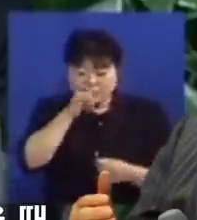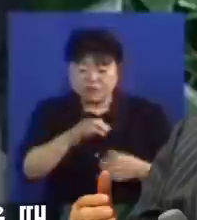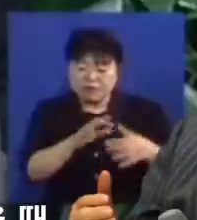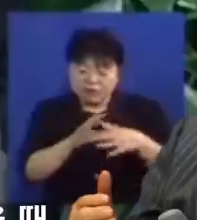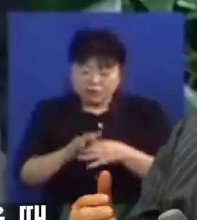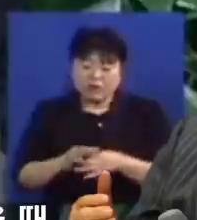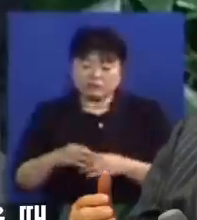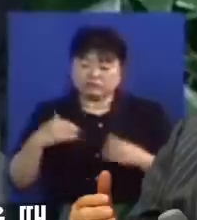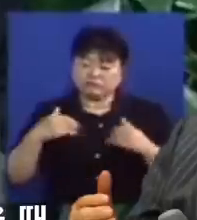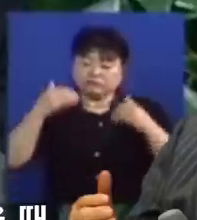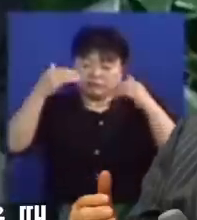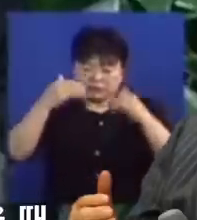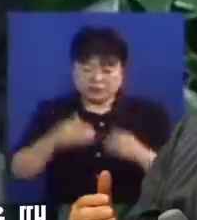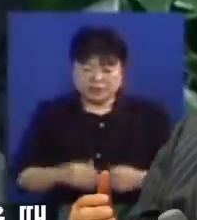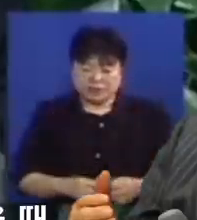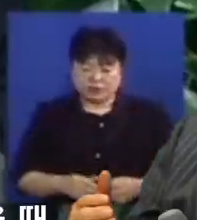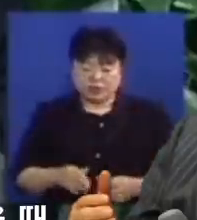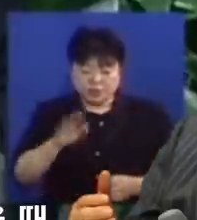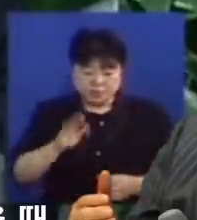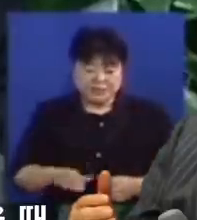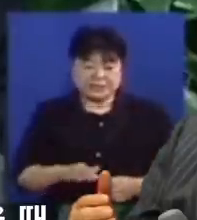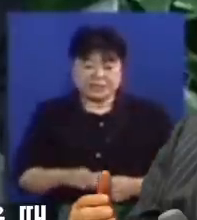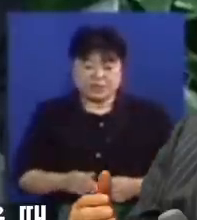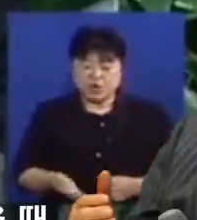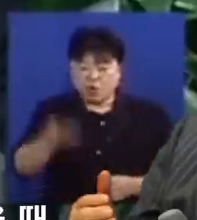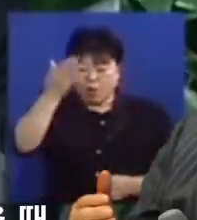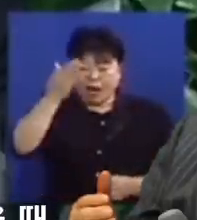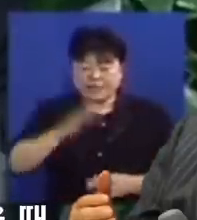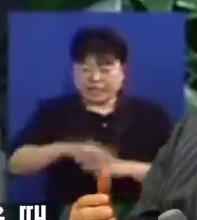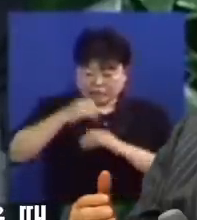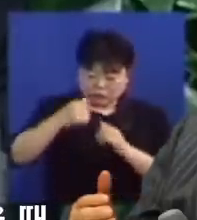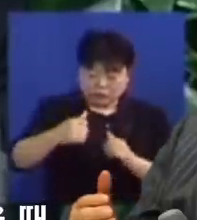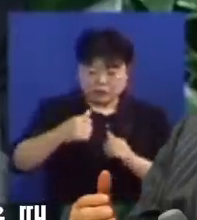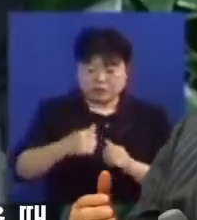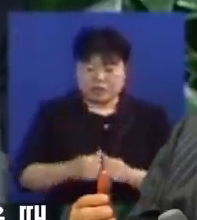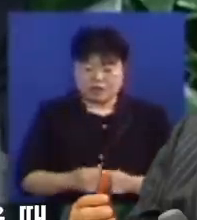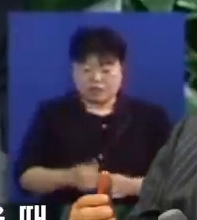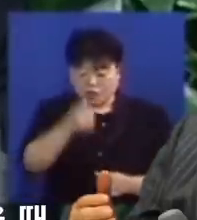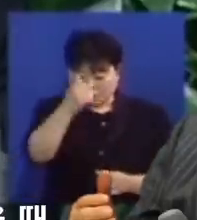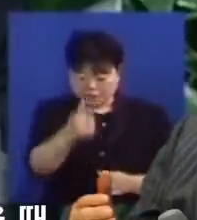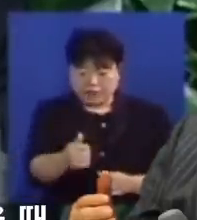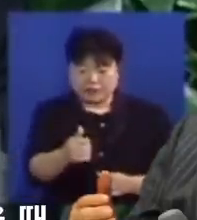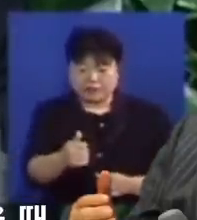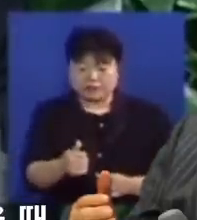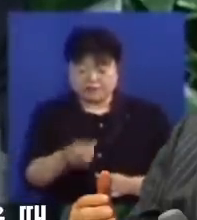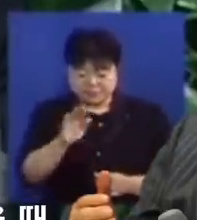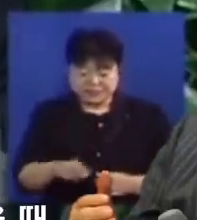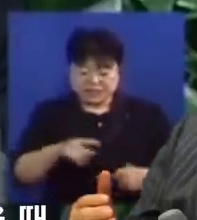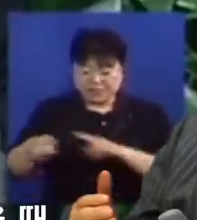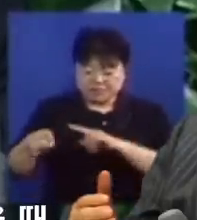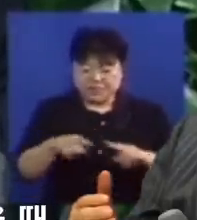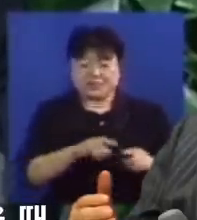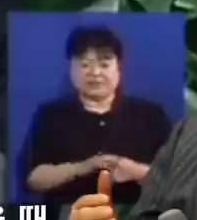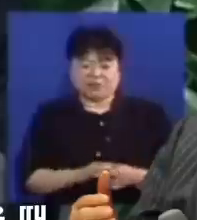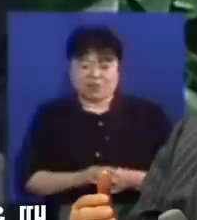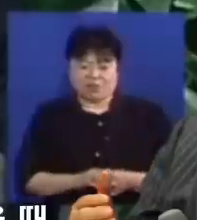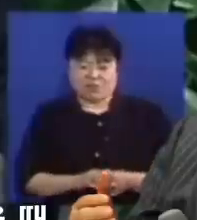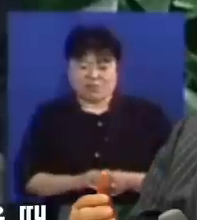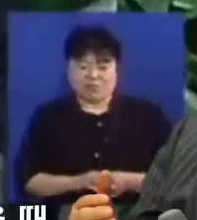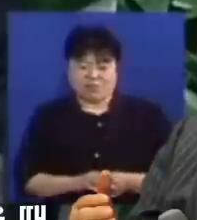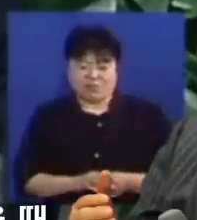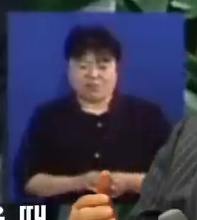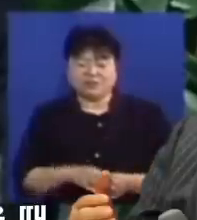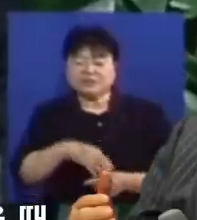끊임없이 자라오는 부하들은 왕초에 대해서 도전하고 왕초는 부하들을 다스리고 억압하고 하다가